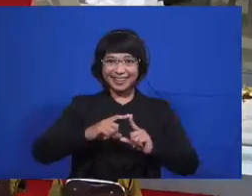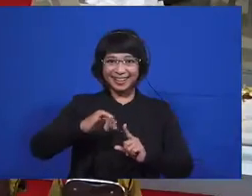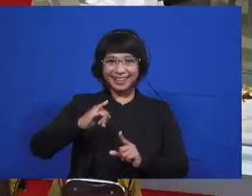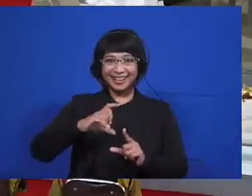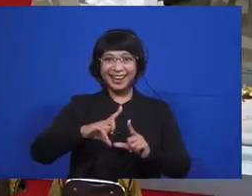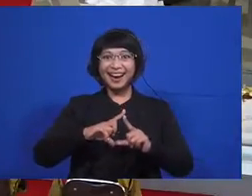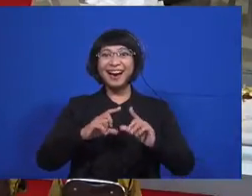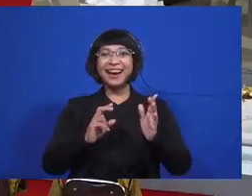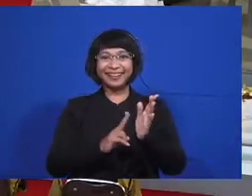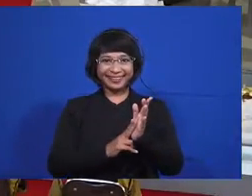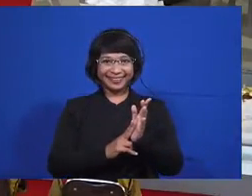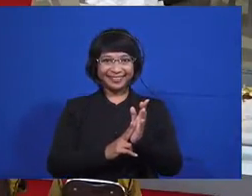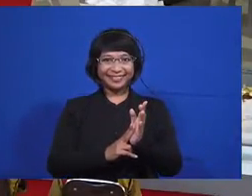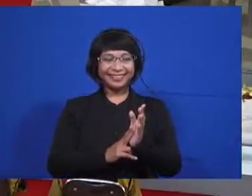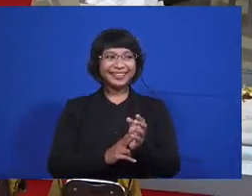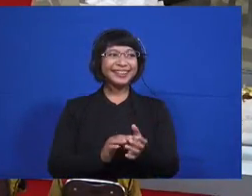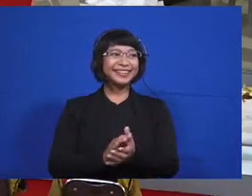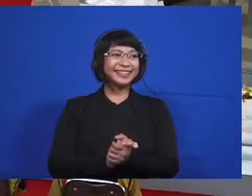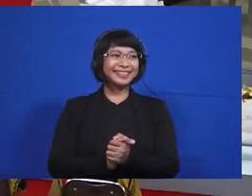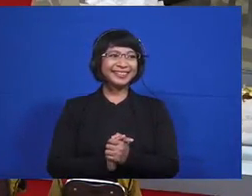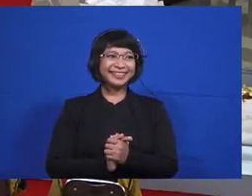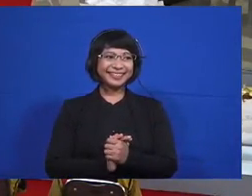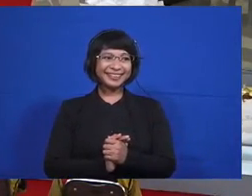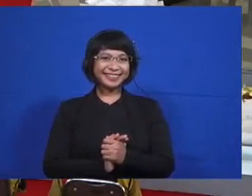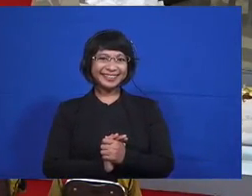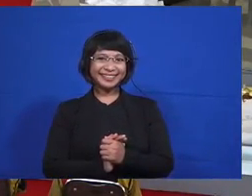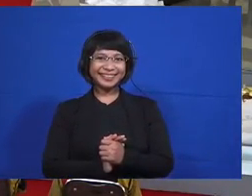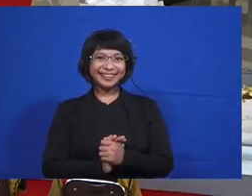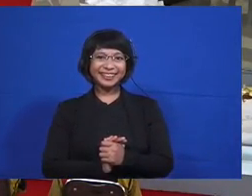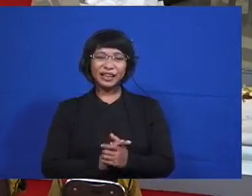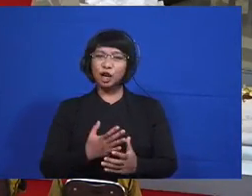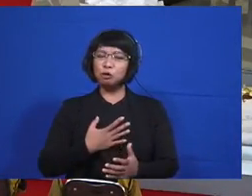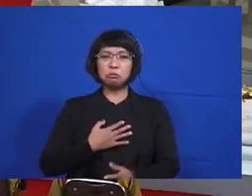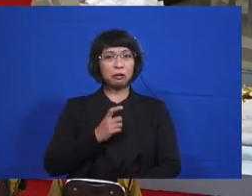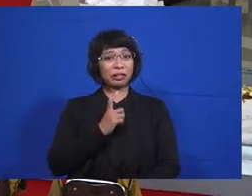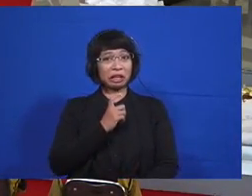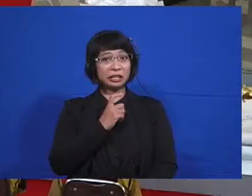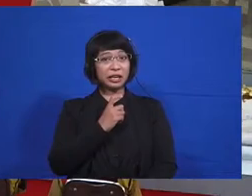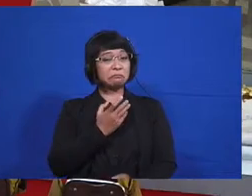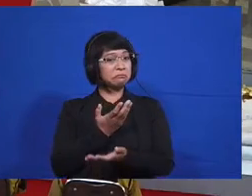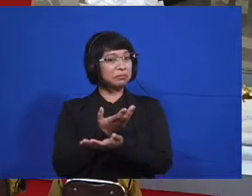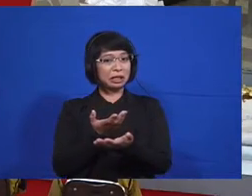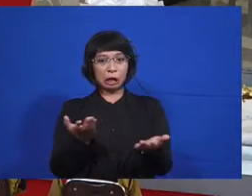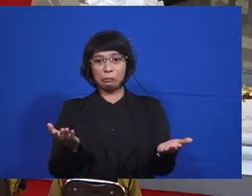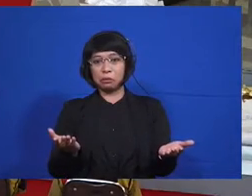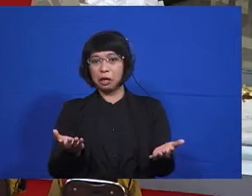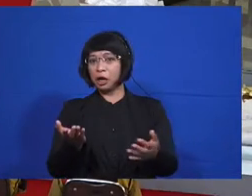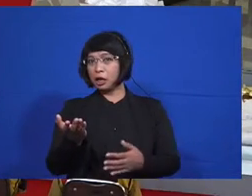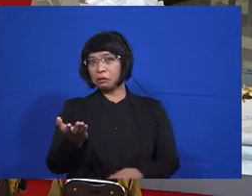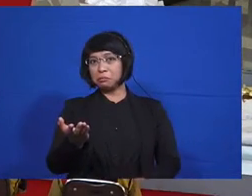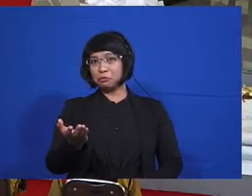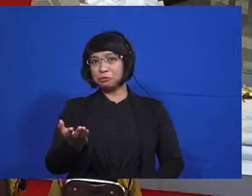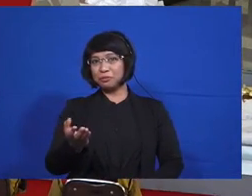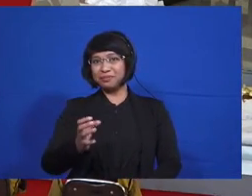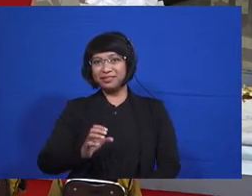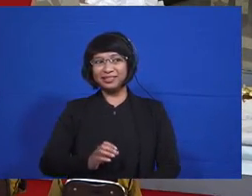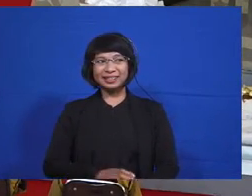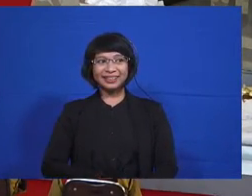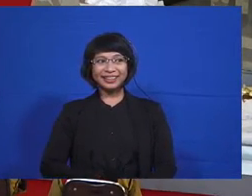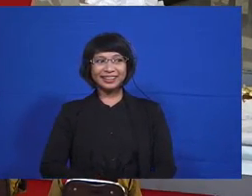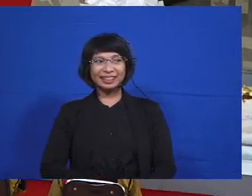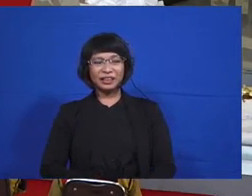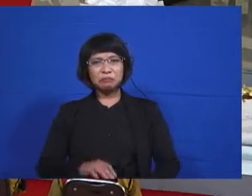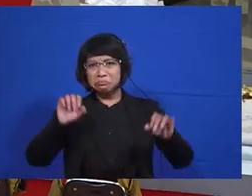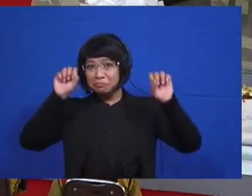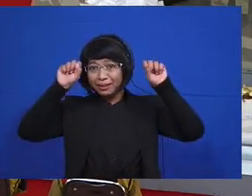Nah, di sini jejer saya ya. Iya. Saya mau tanya, kenapa kok diakon waktu itu mengatakan, yang saya sampaikan tadi benar ya? Iya,